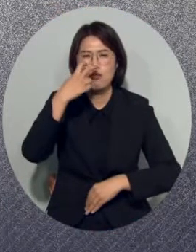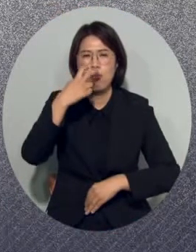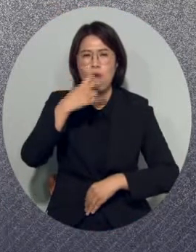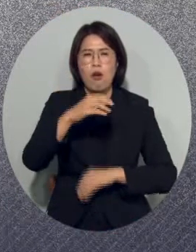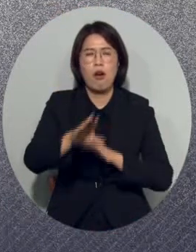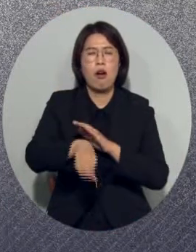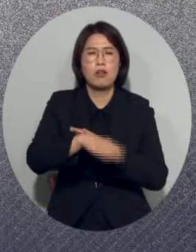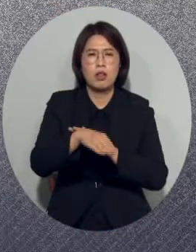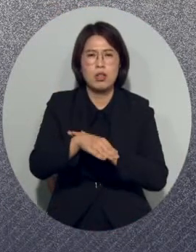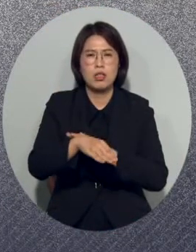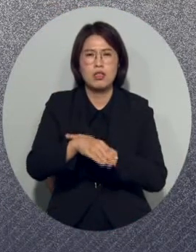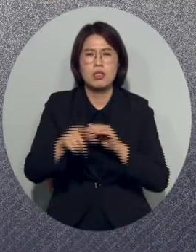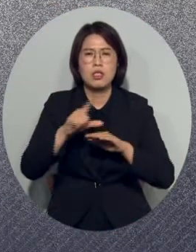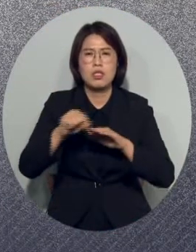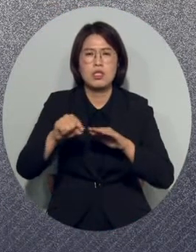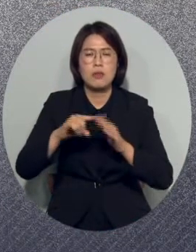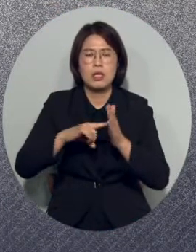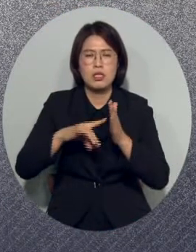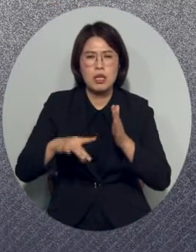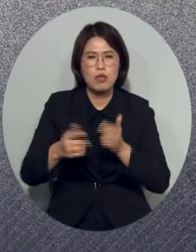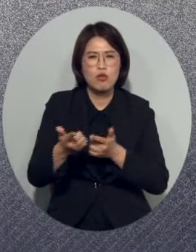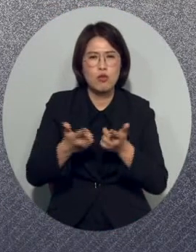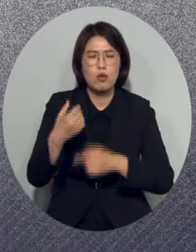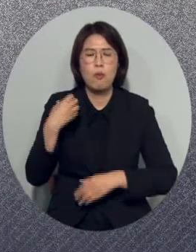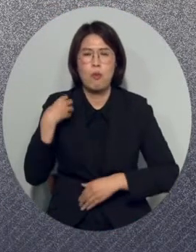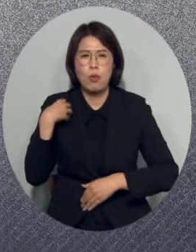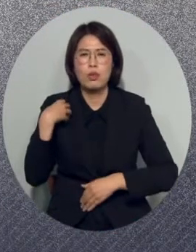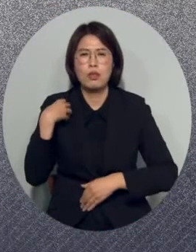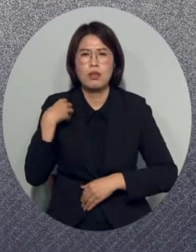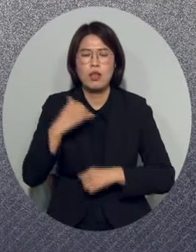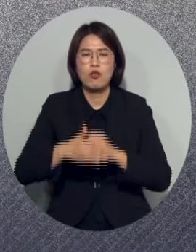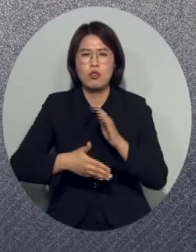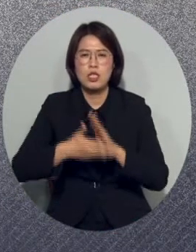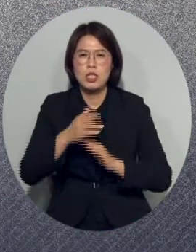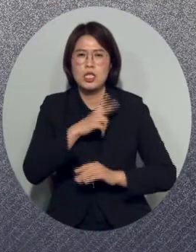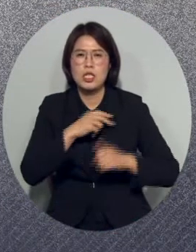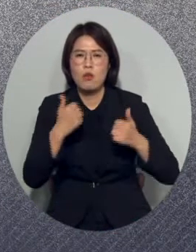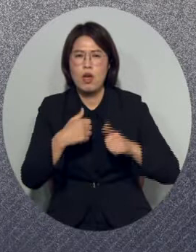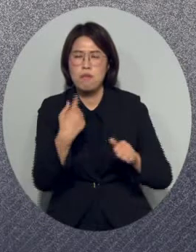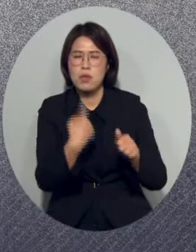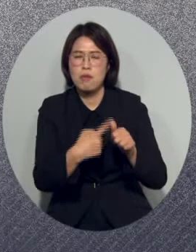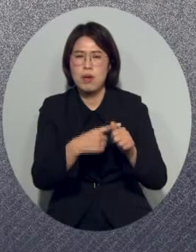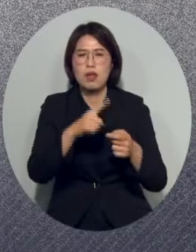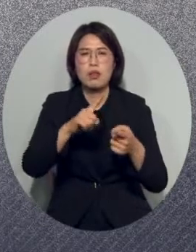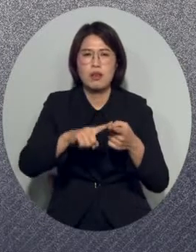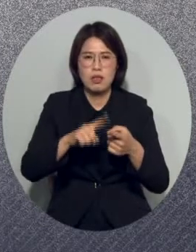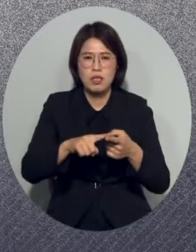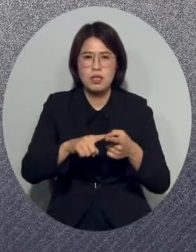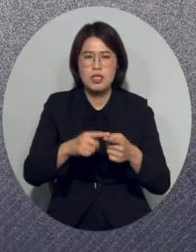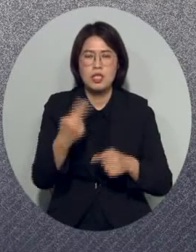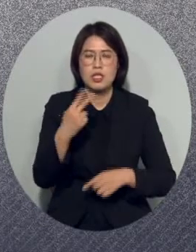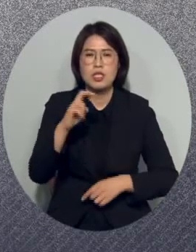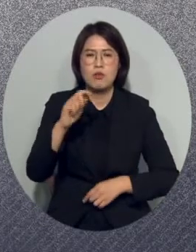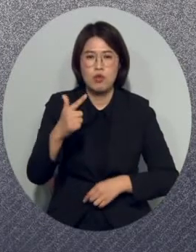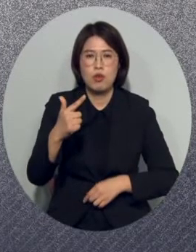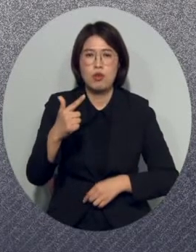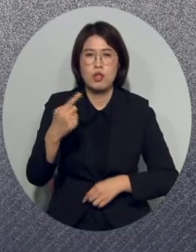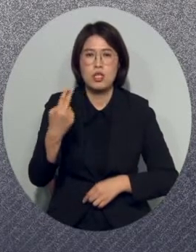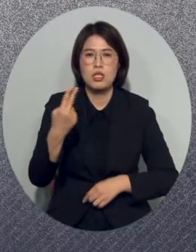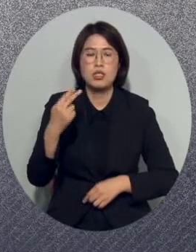형식적이며 지방세 컨트롤타워 역할을 하지 못한다는 대구시 의회의 비판에 대해서도